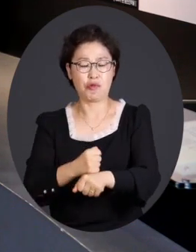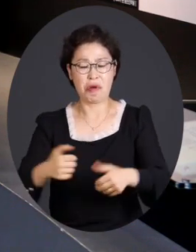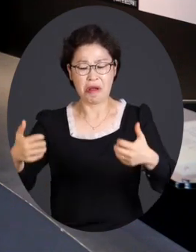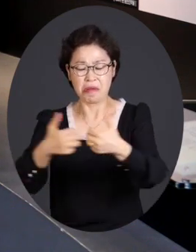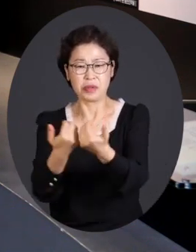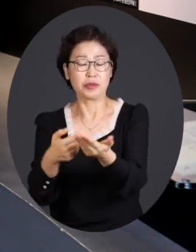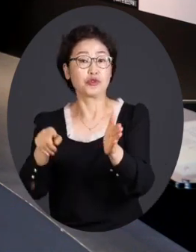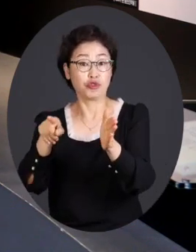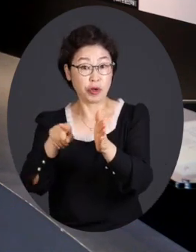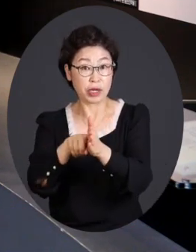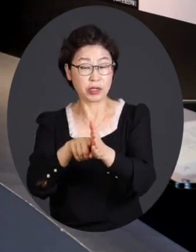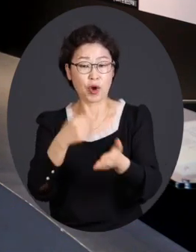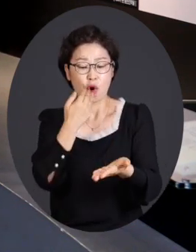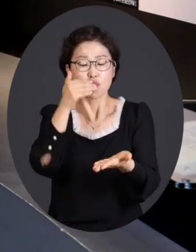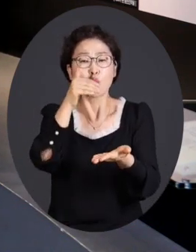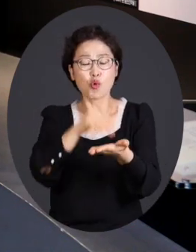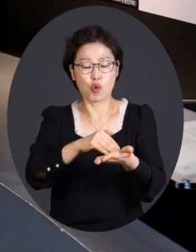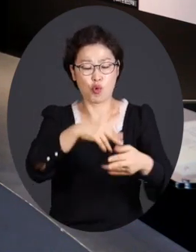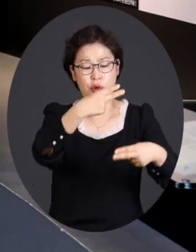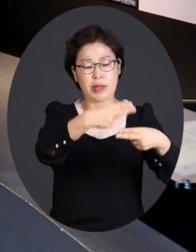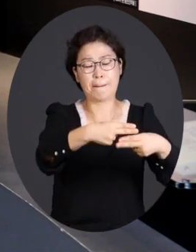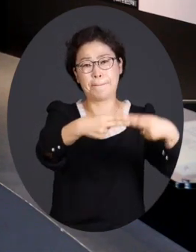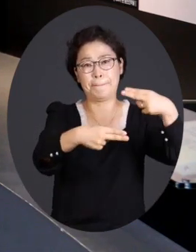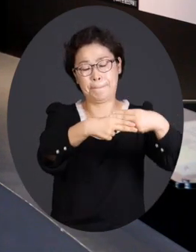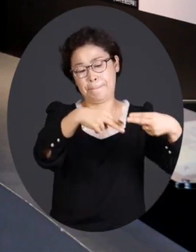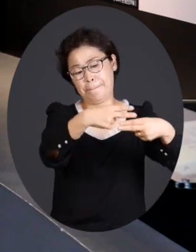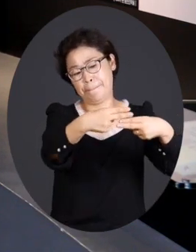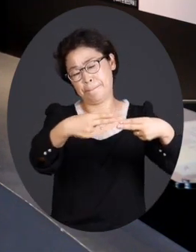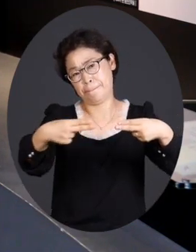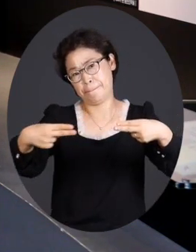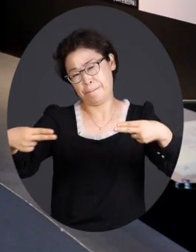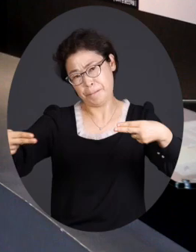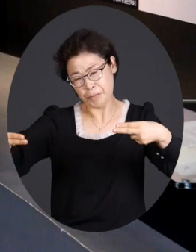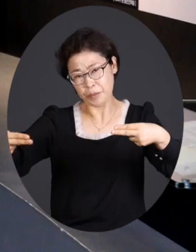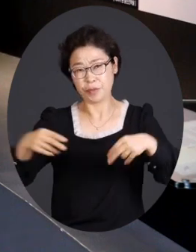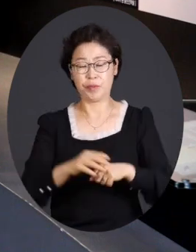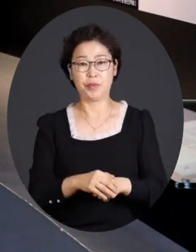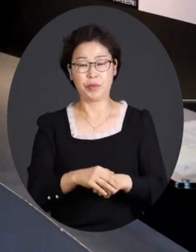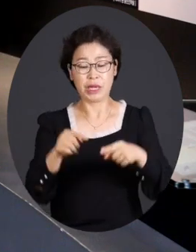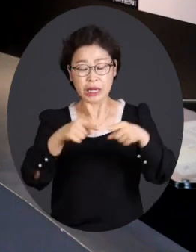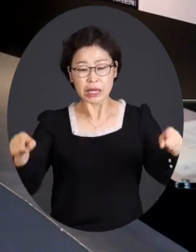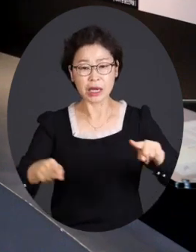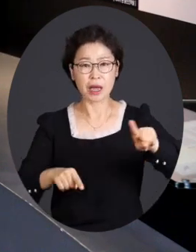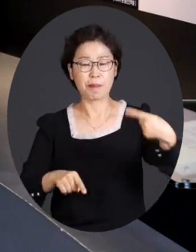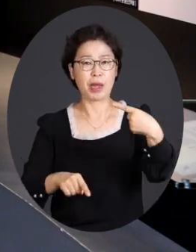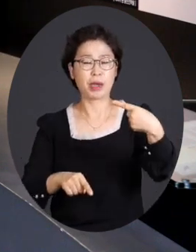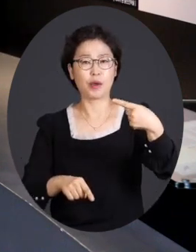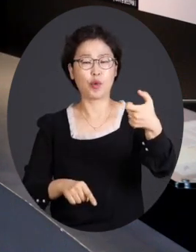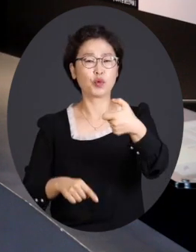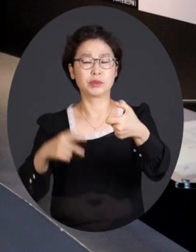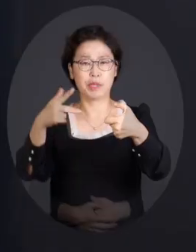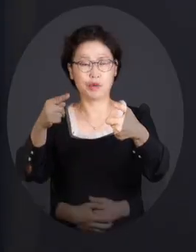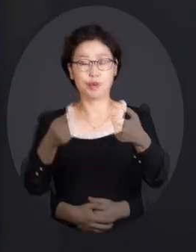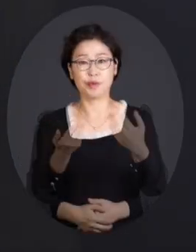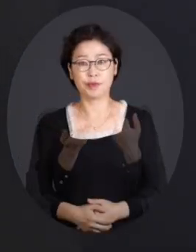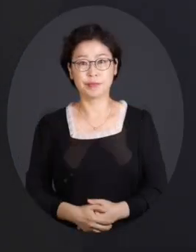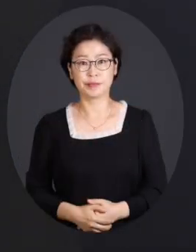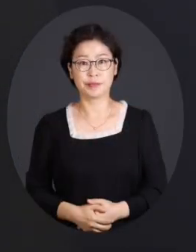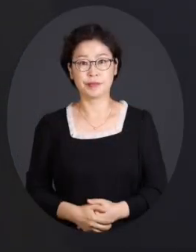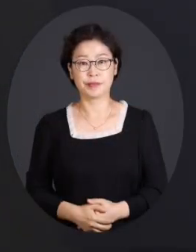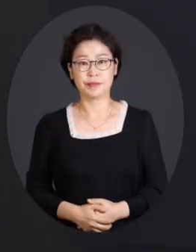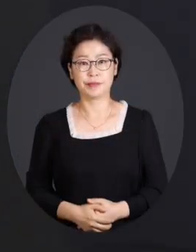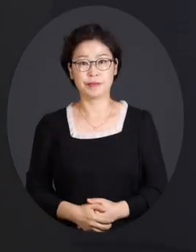무장대에 맞서기 위해 돌로 담을 쌓게 합니다. 그 길이가 무려 150km. 이곳